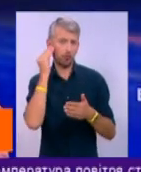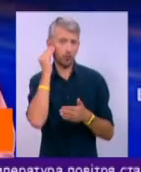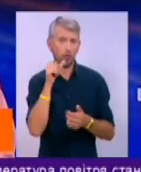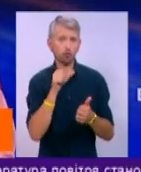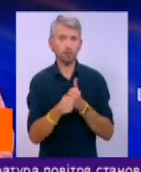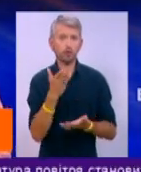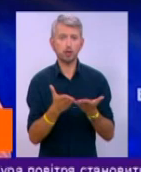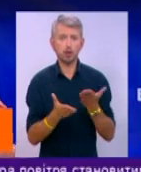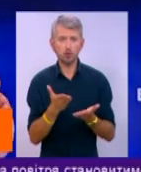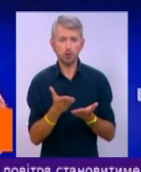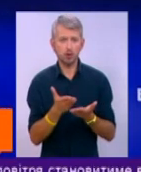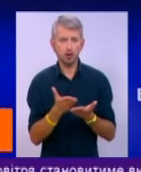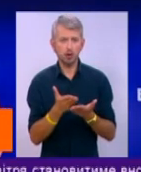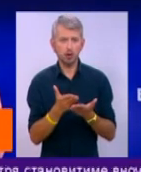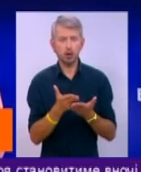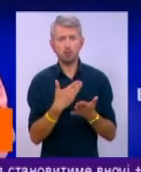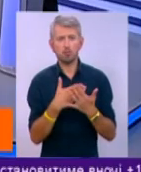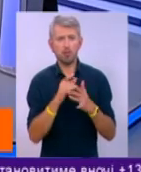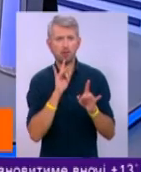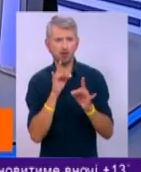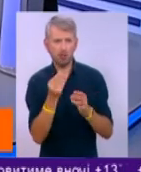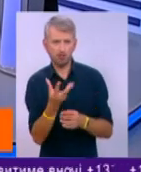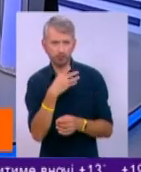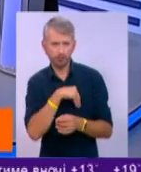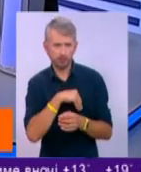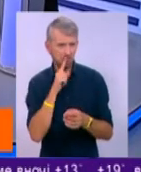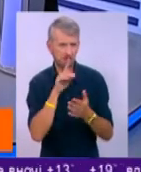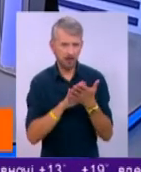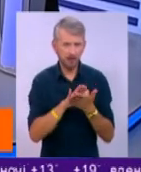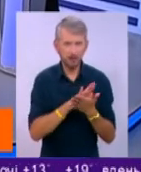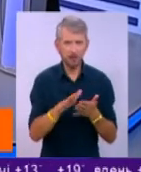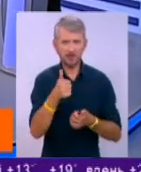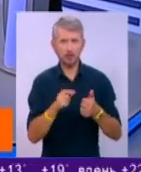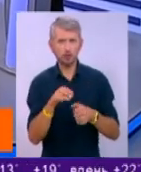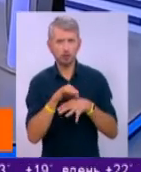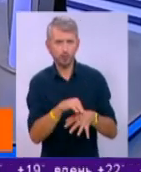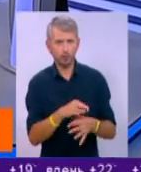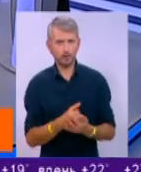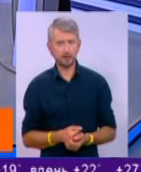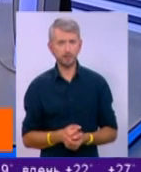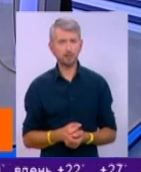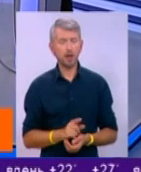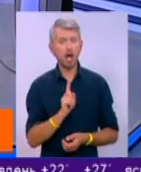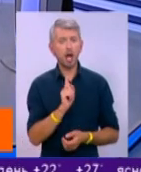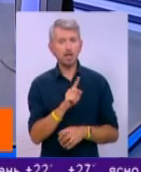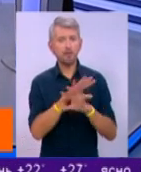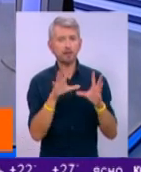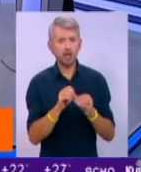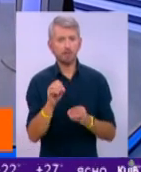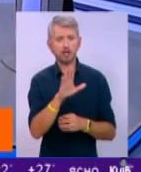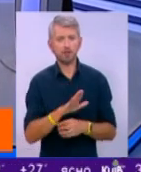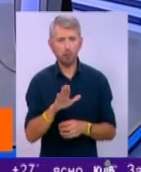якщо б вивести з тіні рекламні потоки, вивести з тіні оці тендери, які проводяться. Але взагалі в